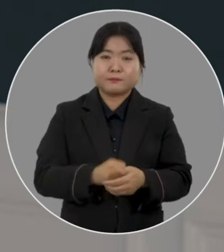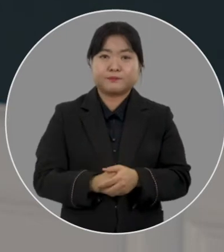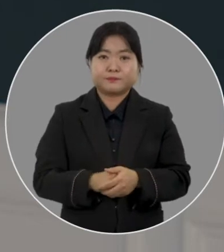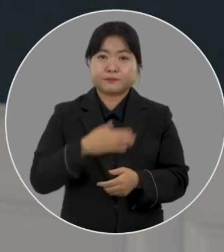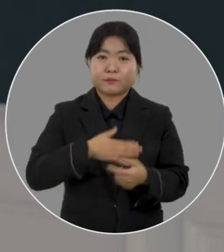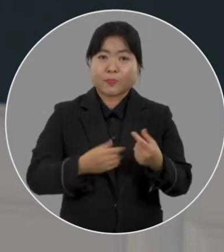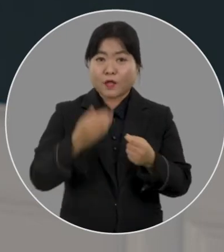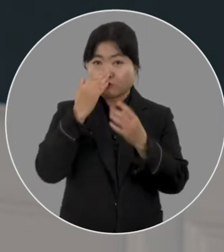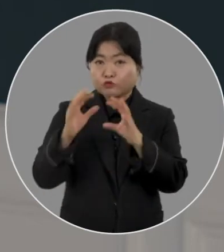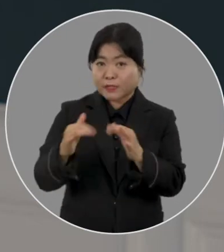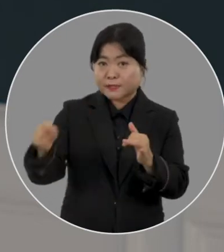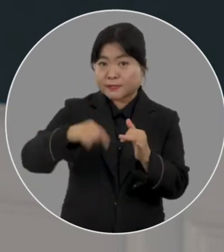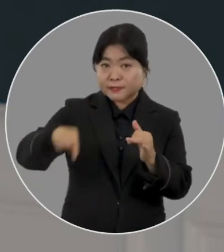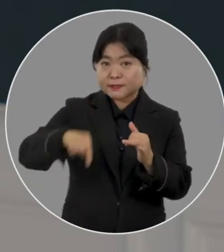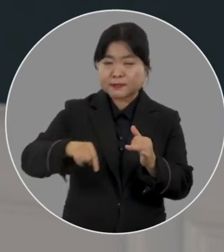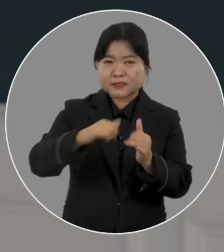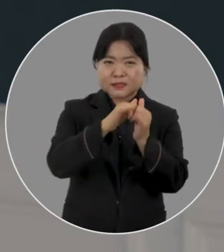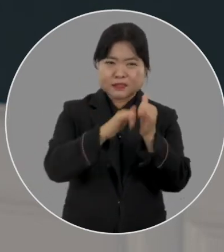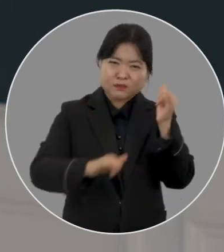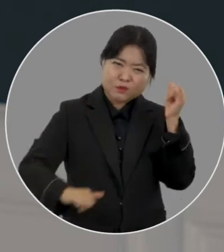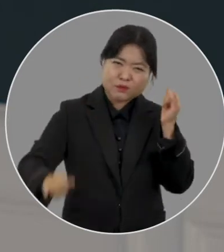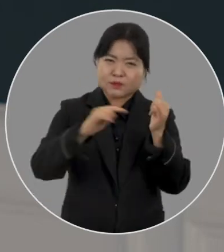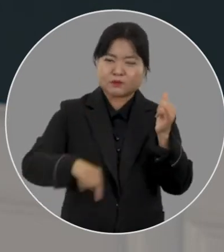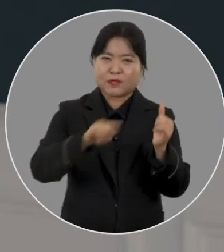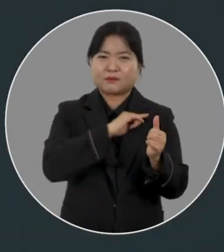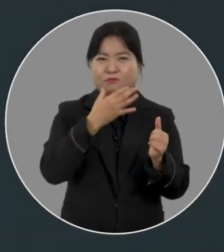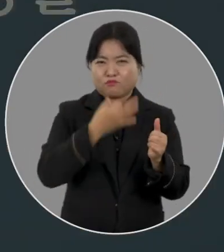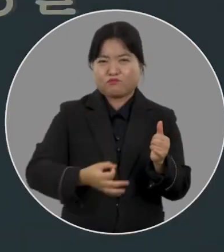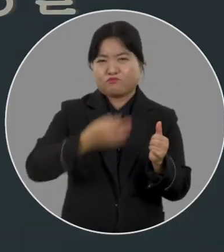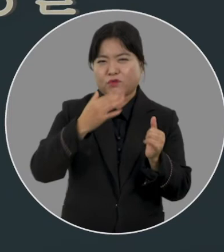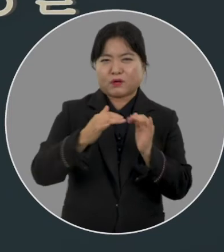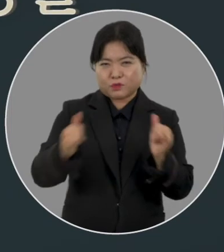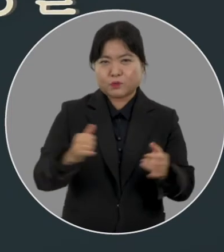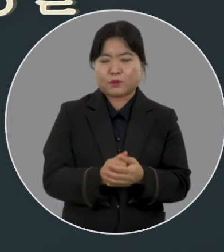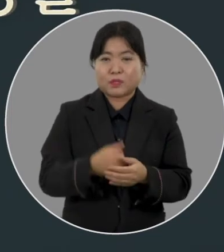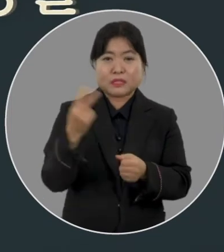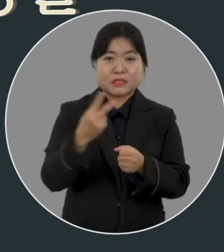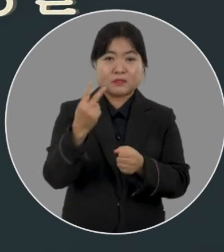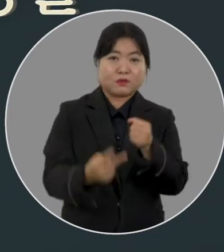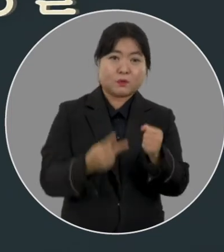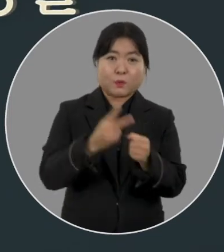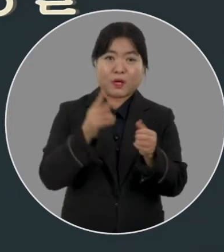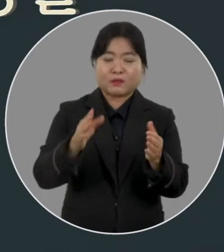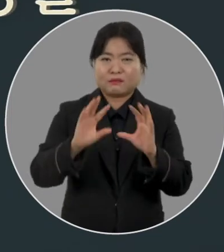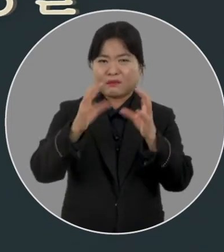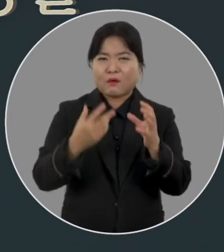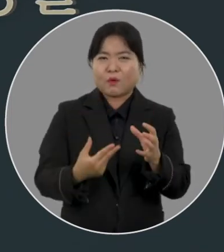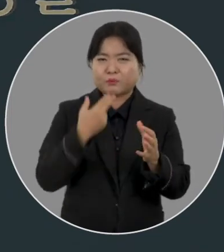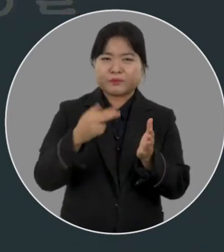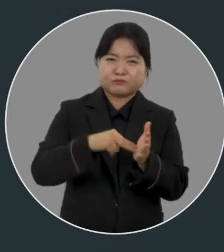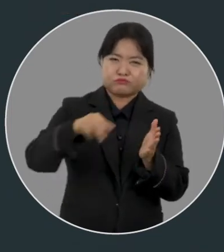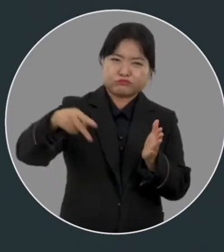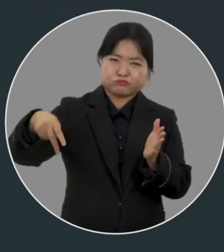아시다시피 유대인은 인류 역사상 가장 불행한 민족입니다. 2000년간 나라 없는 유랑 생활을